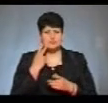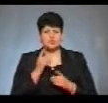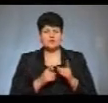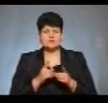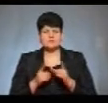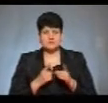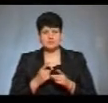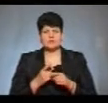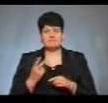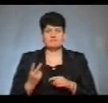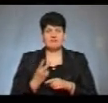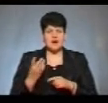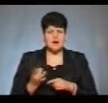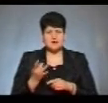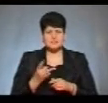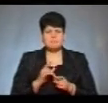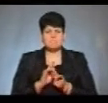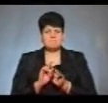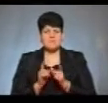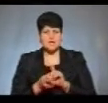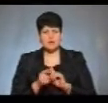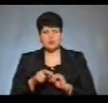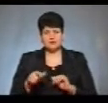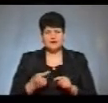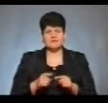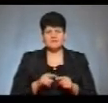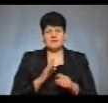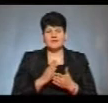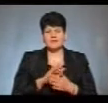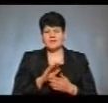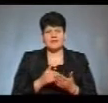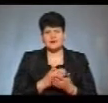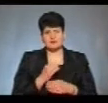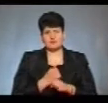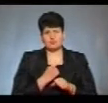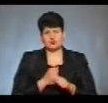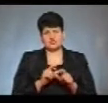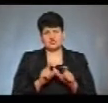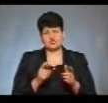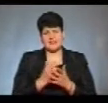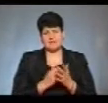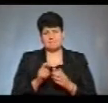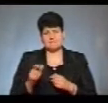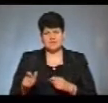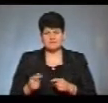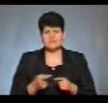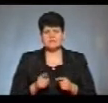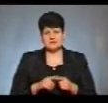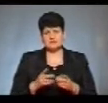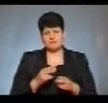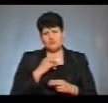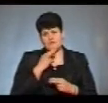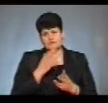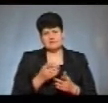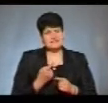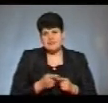деколи по два рази міняють людей. Тобто це є просто вже неякісна робота штабів кандидатів. І потрібно все-таки звернути на це увагу, наскільки це ж